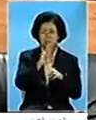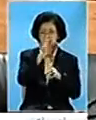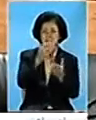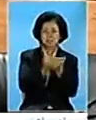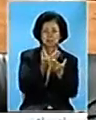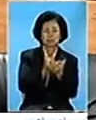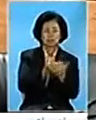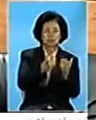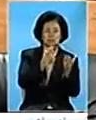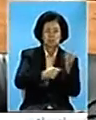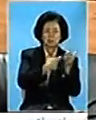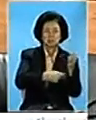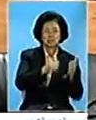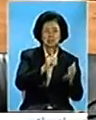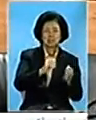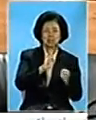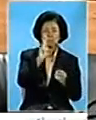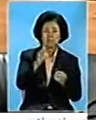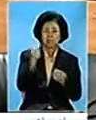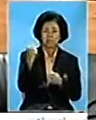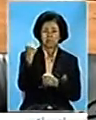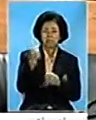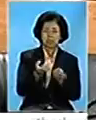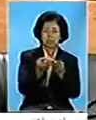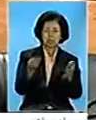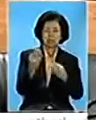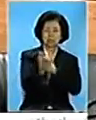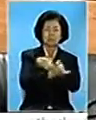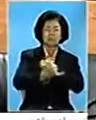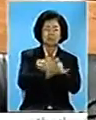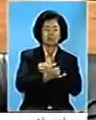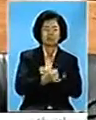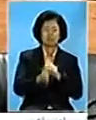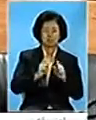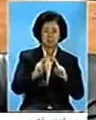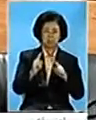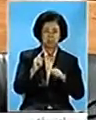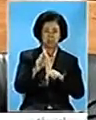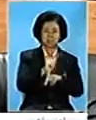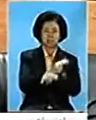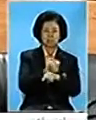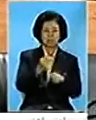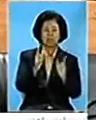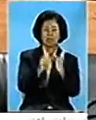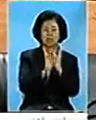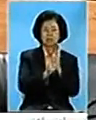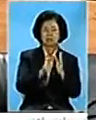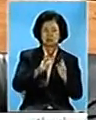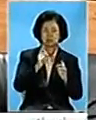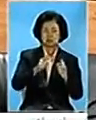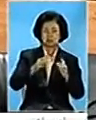งินภาษีอากรในการใช้อำนาจในการบริหารประเทศแต่ว่าหน้าที่หลักในการตรวจสอบคือฝ่ายค้านครับ